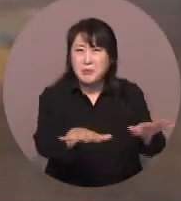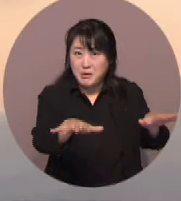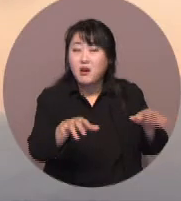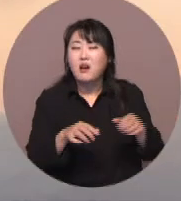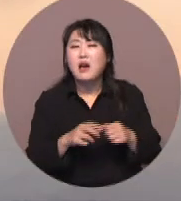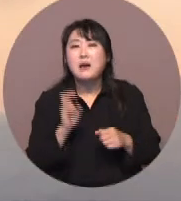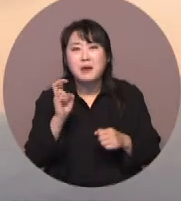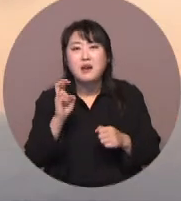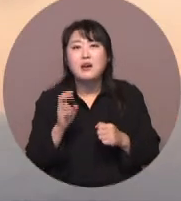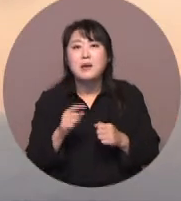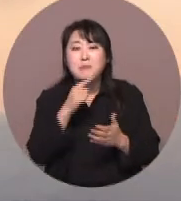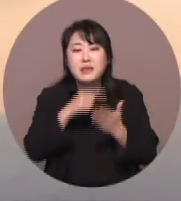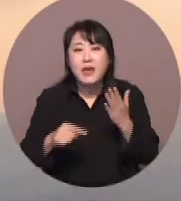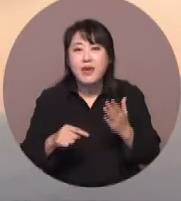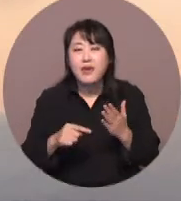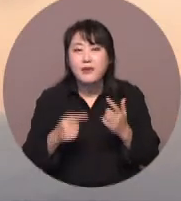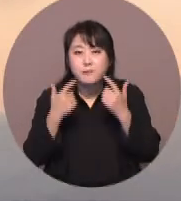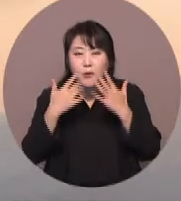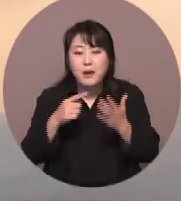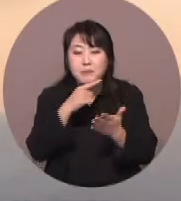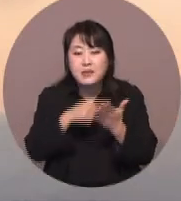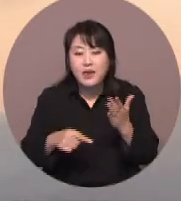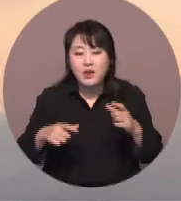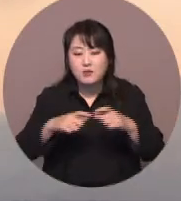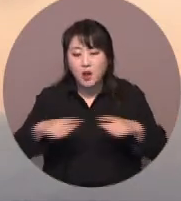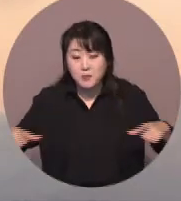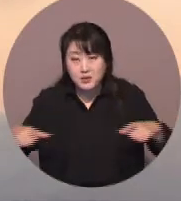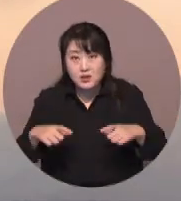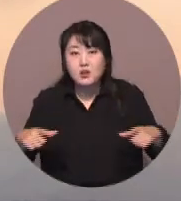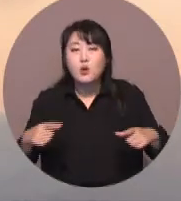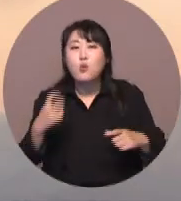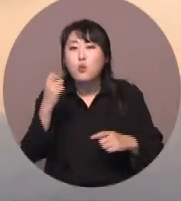피해 면적과 화재 원인을 조사하고 있습니다